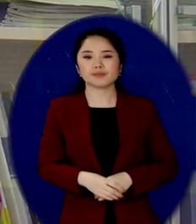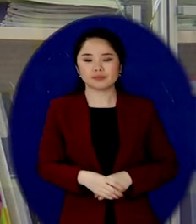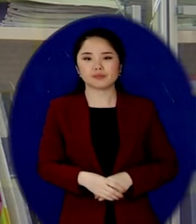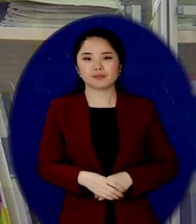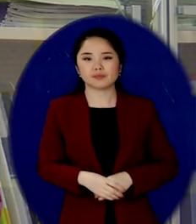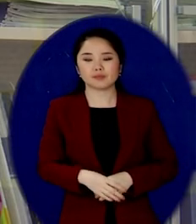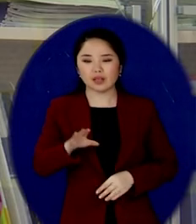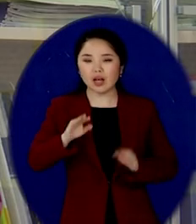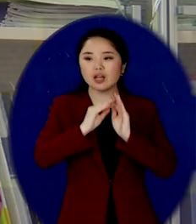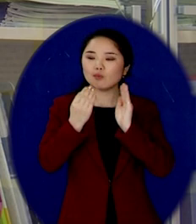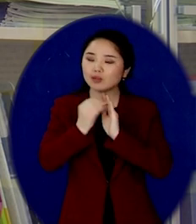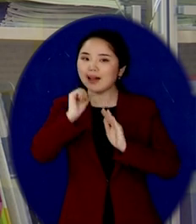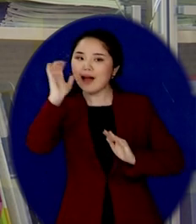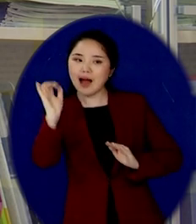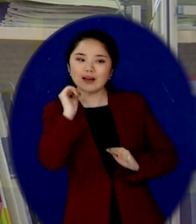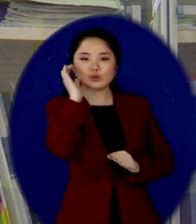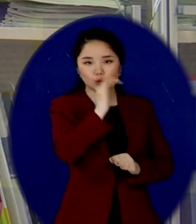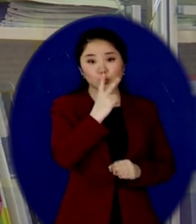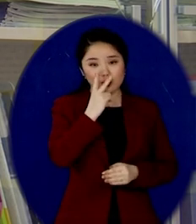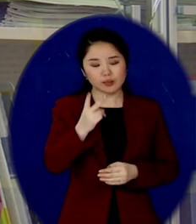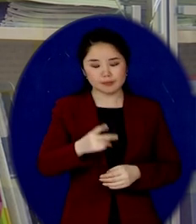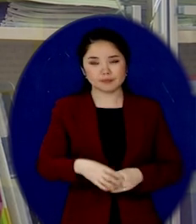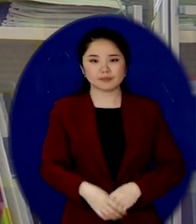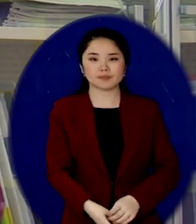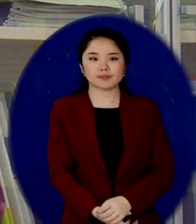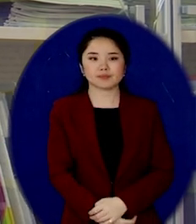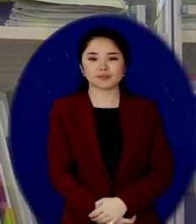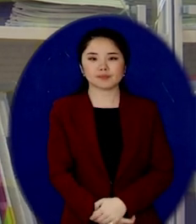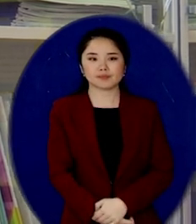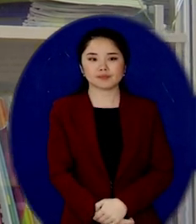Бүгдээрээ гэр бүлийнхнээсээ нэг асууж тодруулаарай.